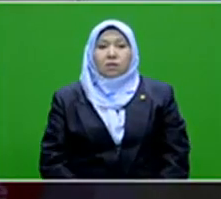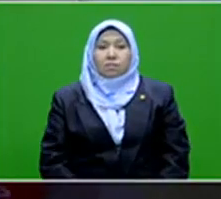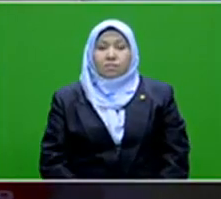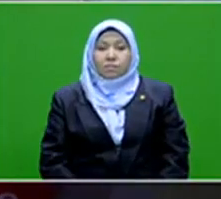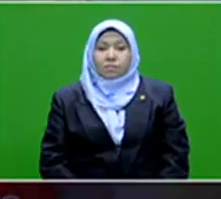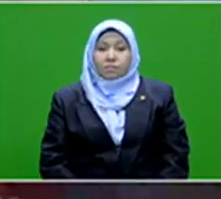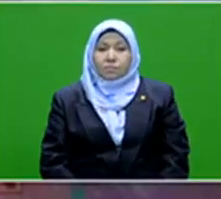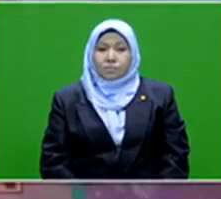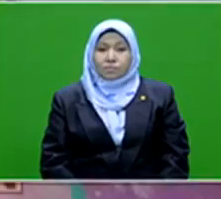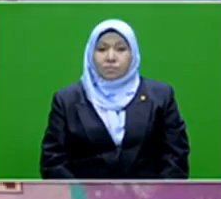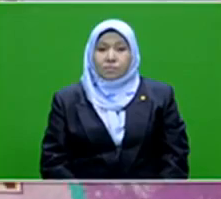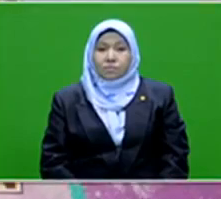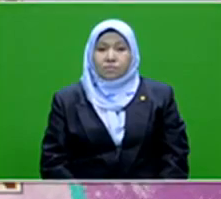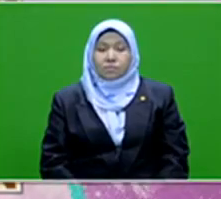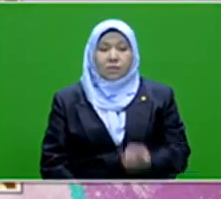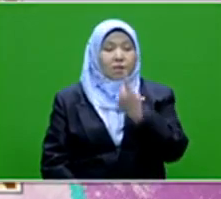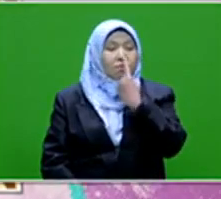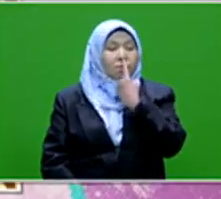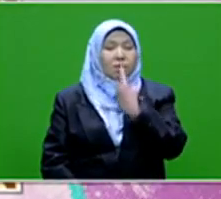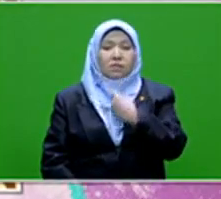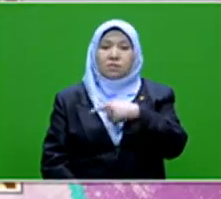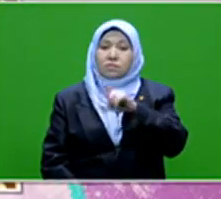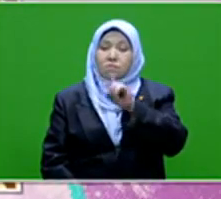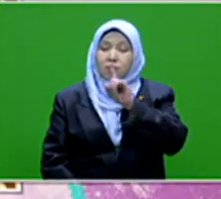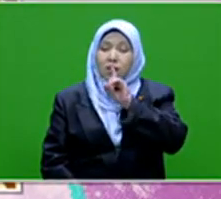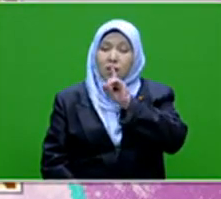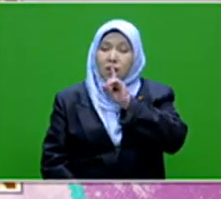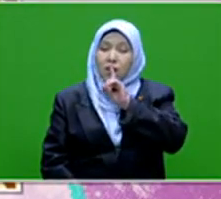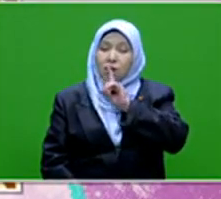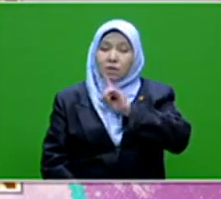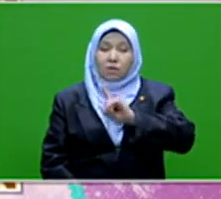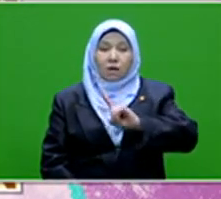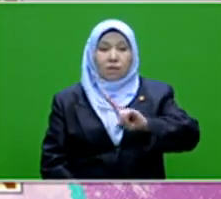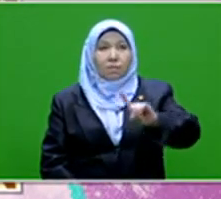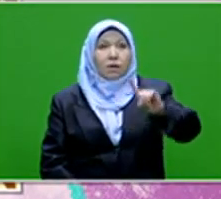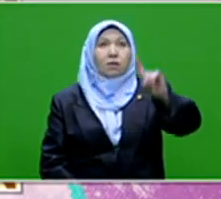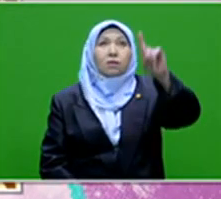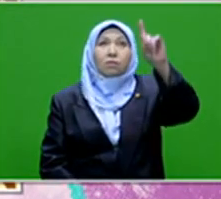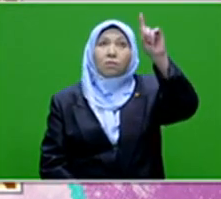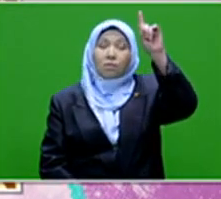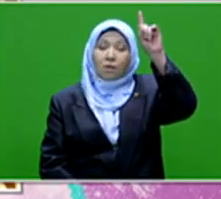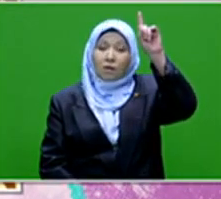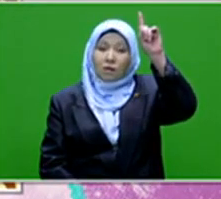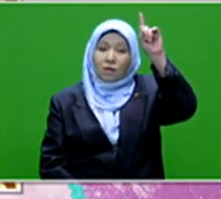الرجيم بسم الله الرحمن